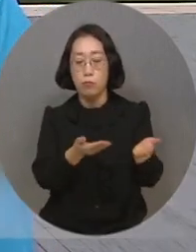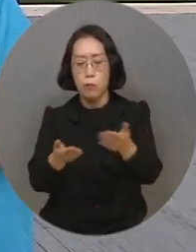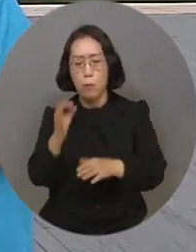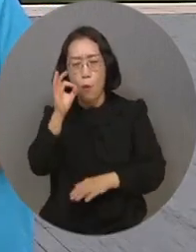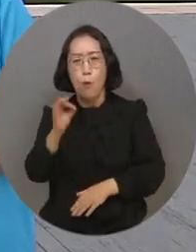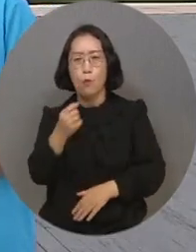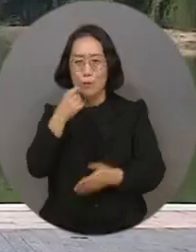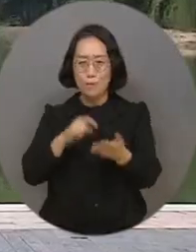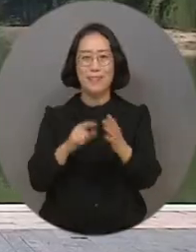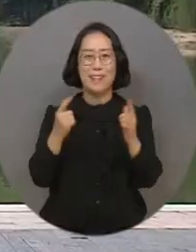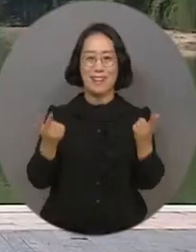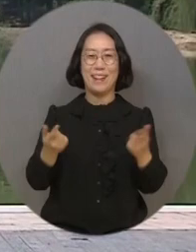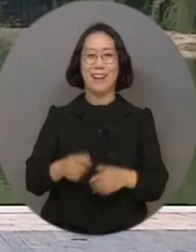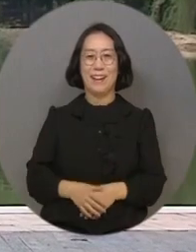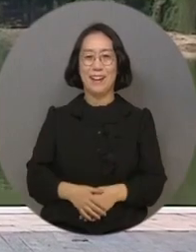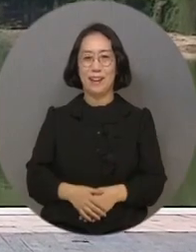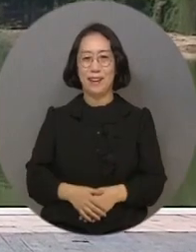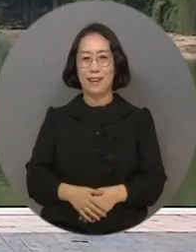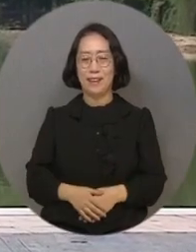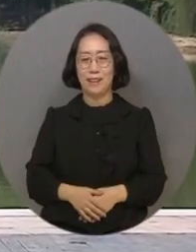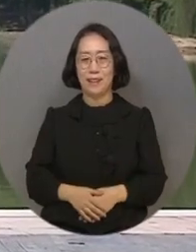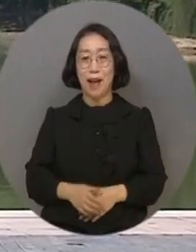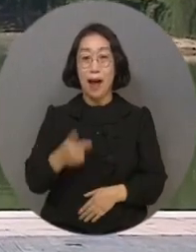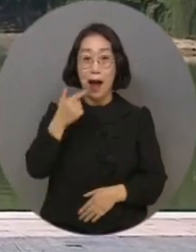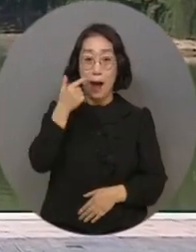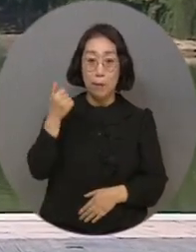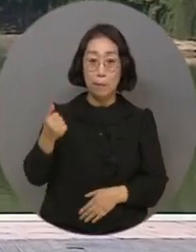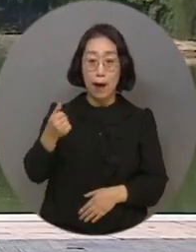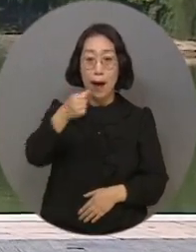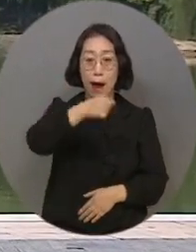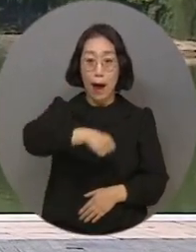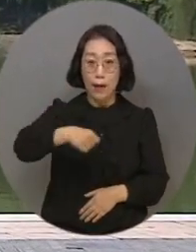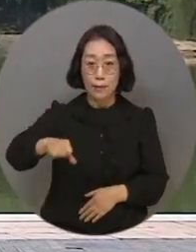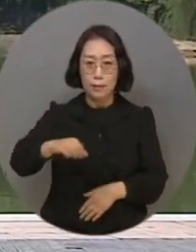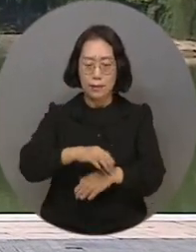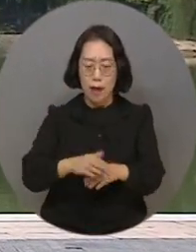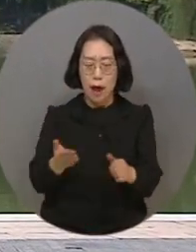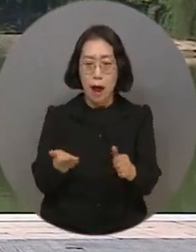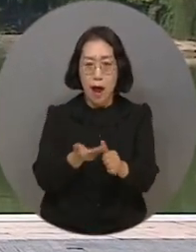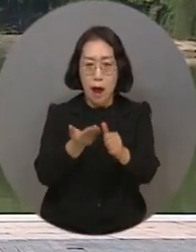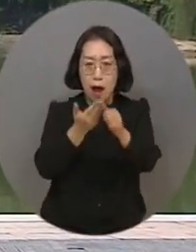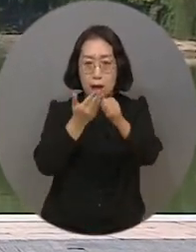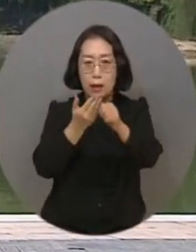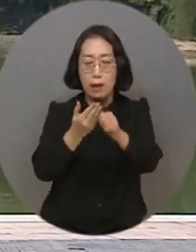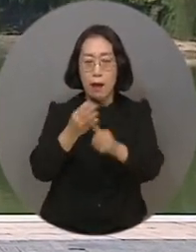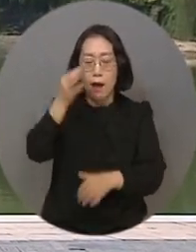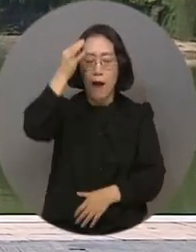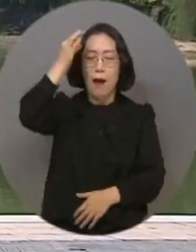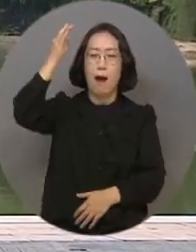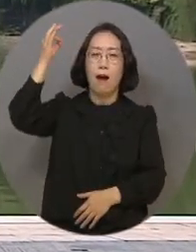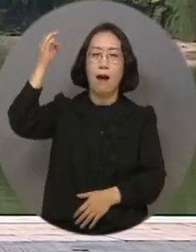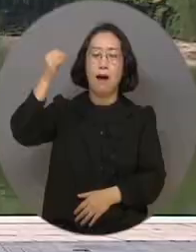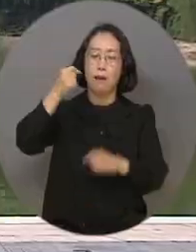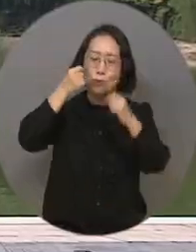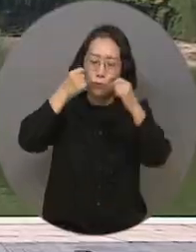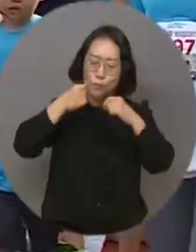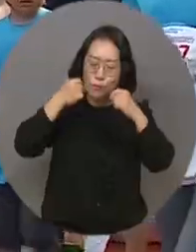힘들었어요. 신흥호 씨는 자녀들을 키우는 과정을 회상하면서 눈물을 보이기도